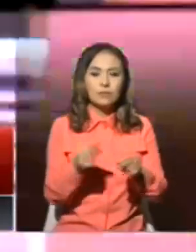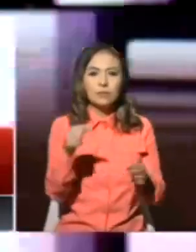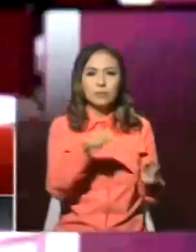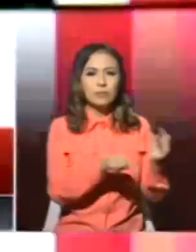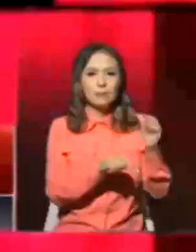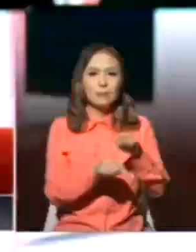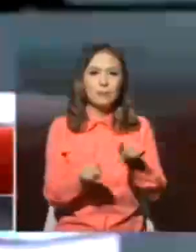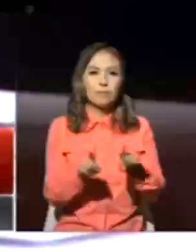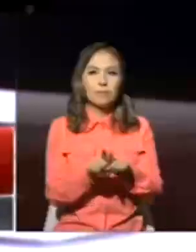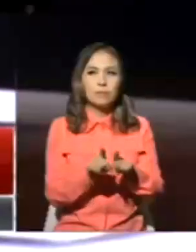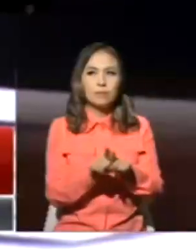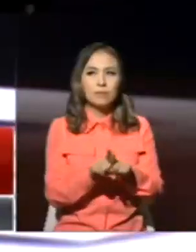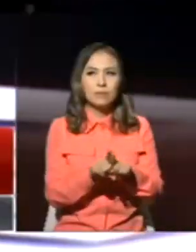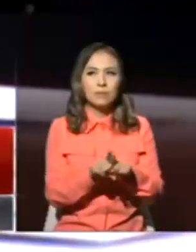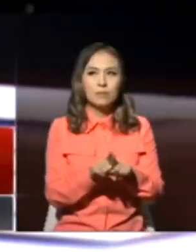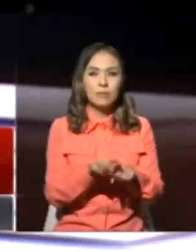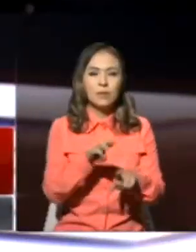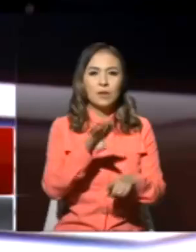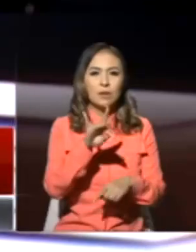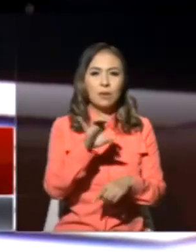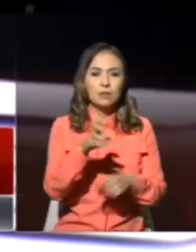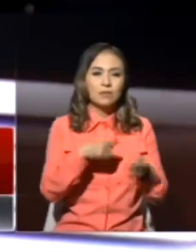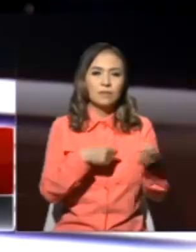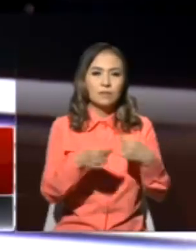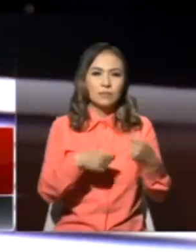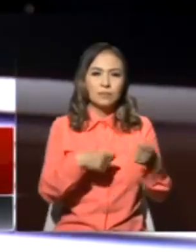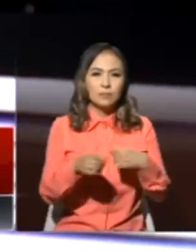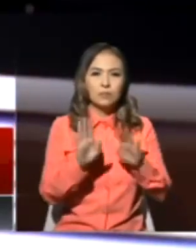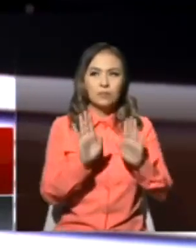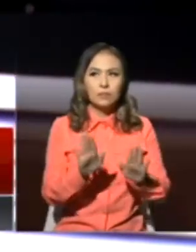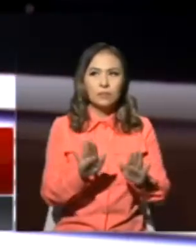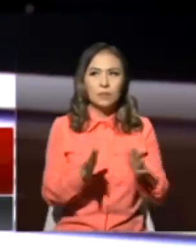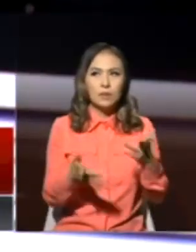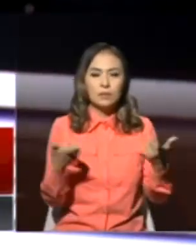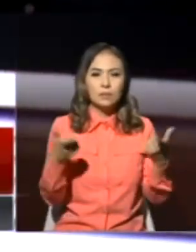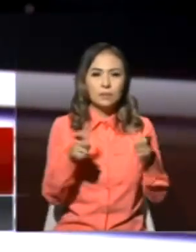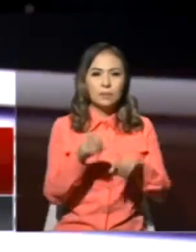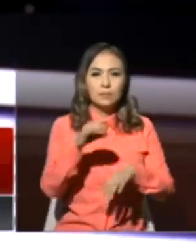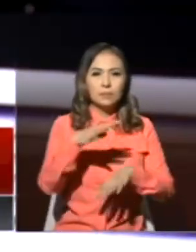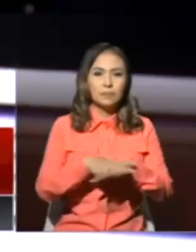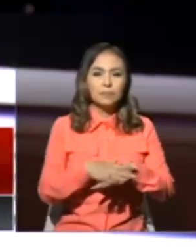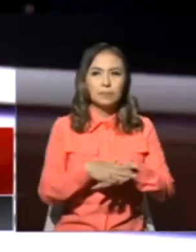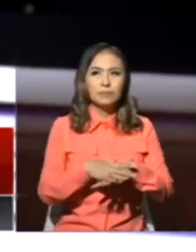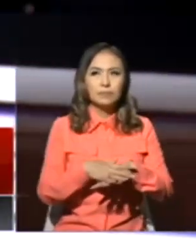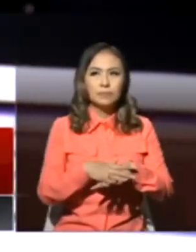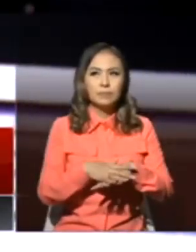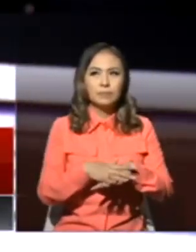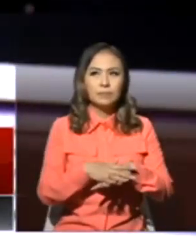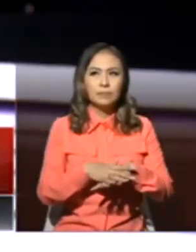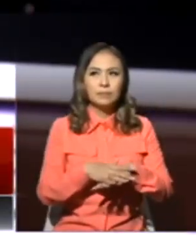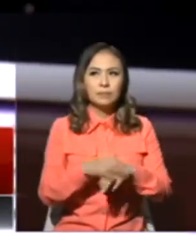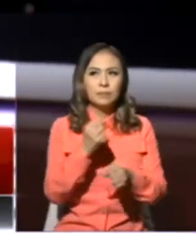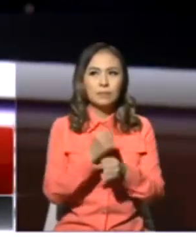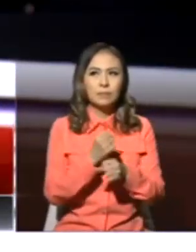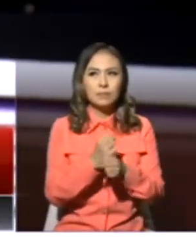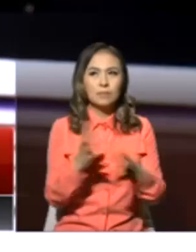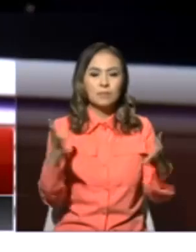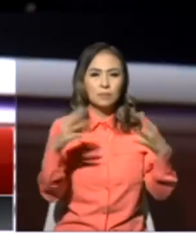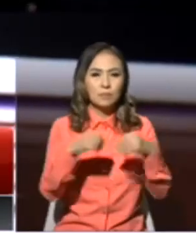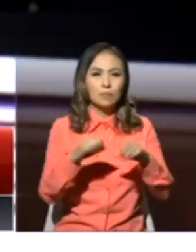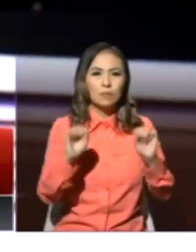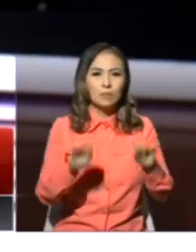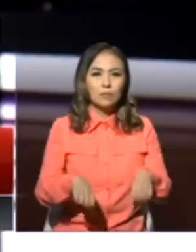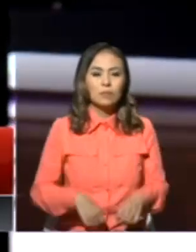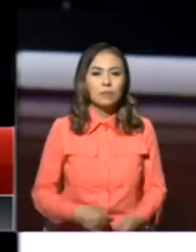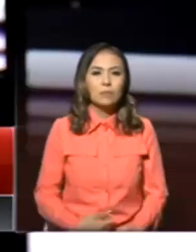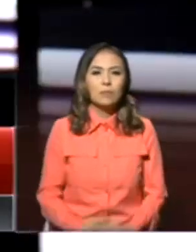бір-бірінен анау нелер, транштар жүре береді де. Соны мысалға бұғаттасақ, банк мысалы бірлесе отырып жұмыс істеп, иә. Мынау қазіргі